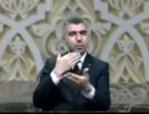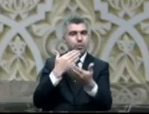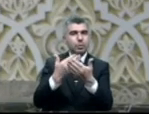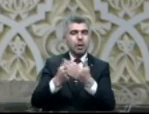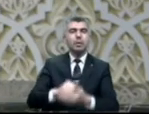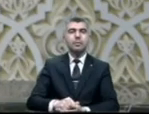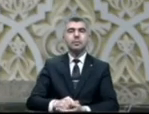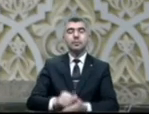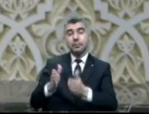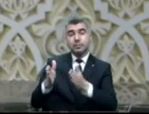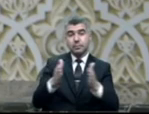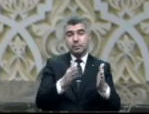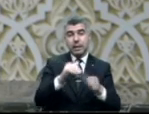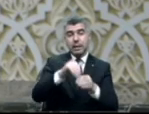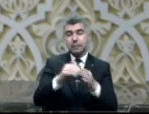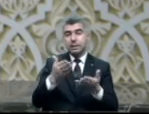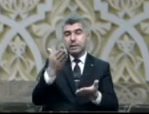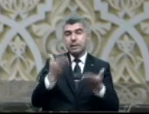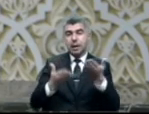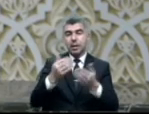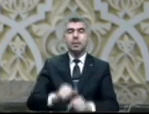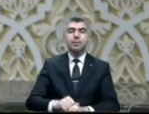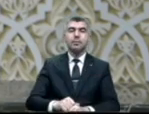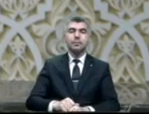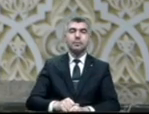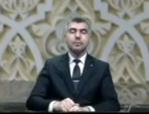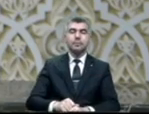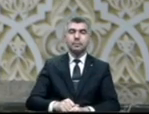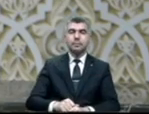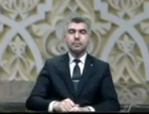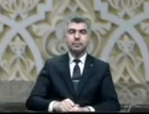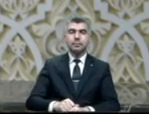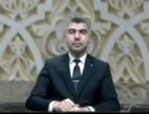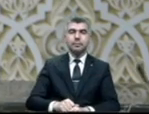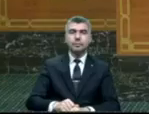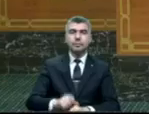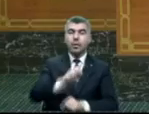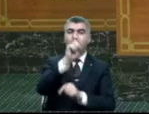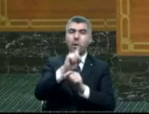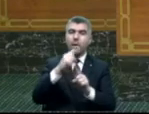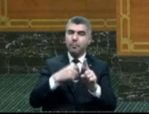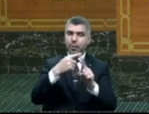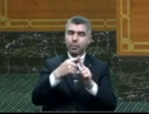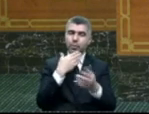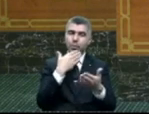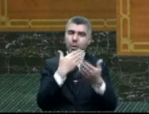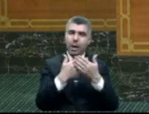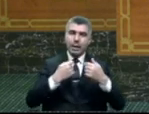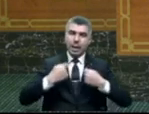شكرا احترام الوقت. كلمة الألف فريق استقلال الوحدة والتعادلية تفضلوا سي عبد السلام السيد الرئيس إطار التعقيب. شكرا سيد